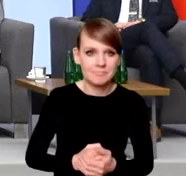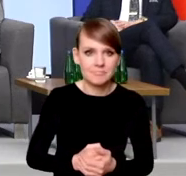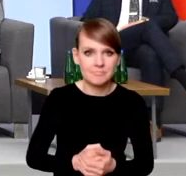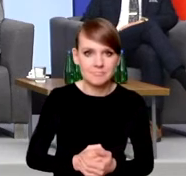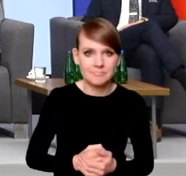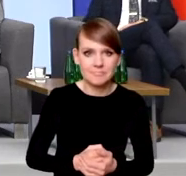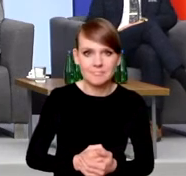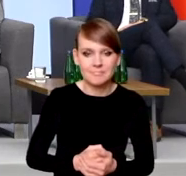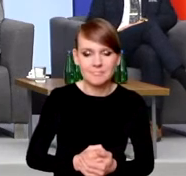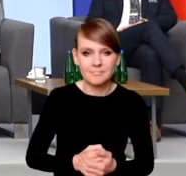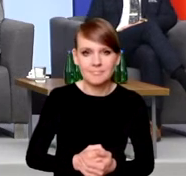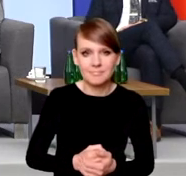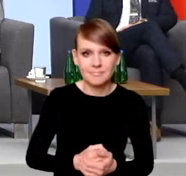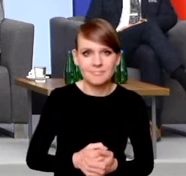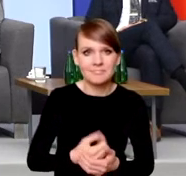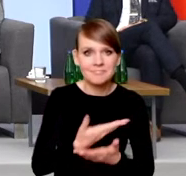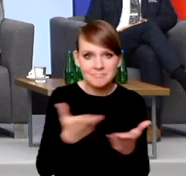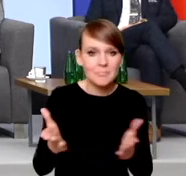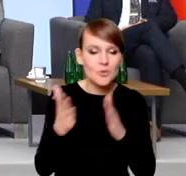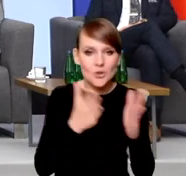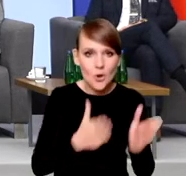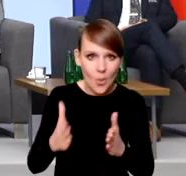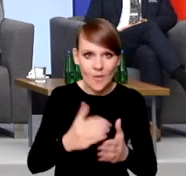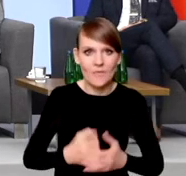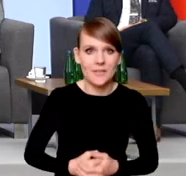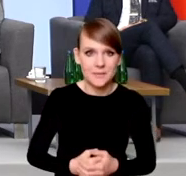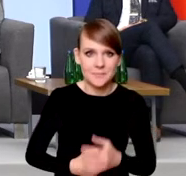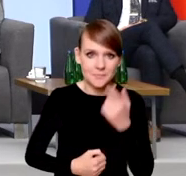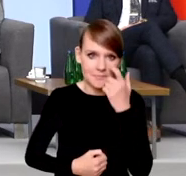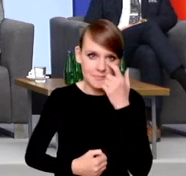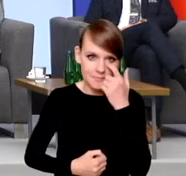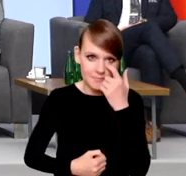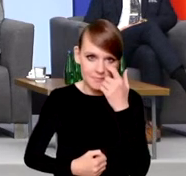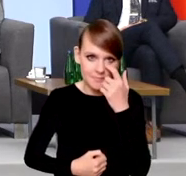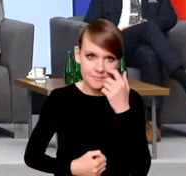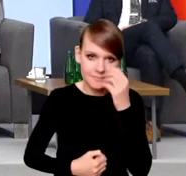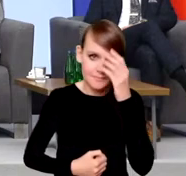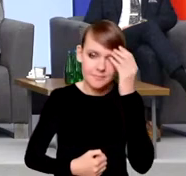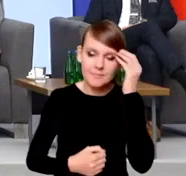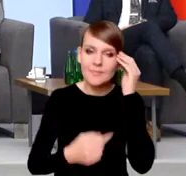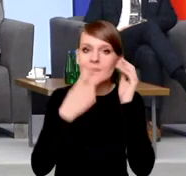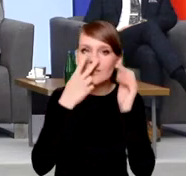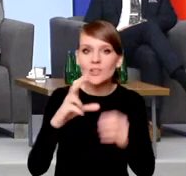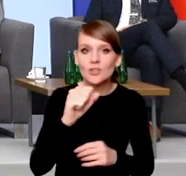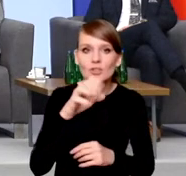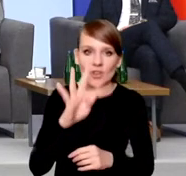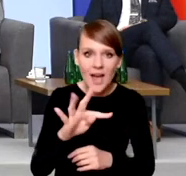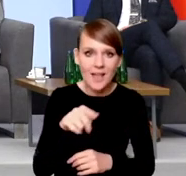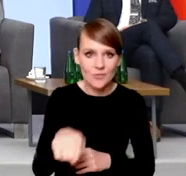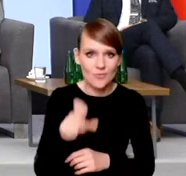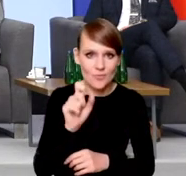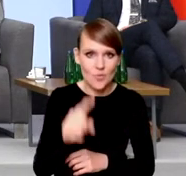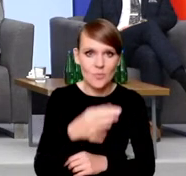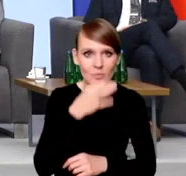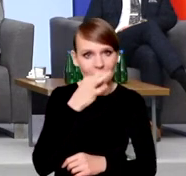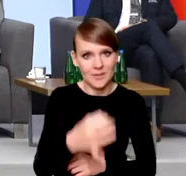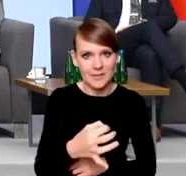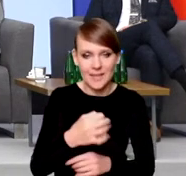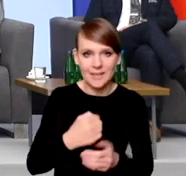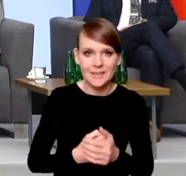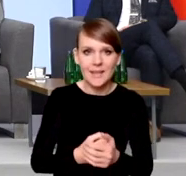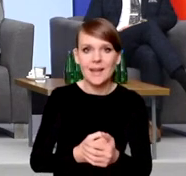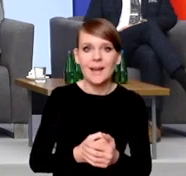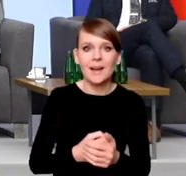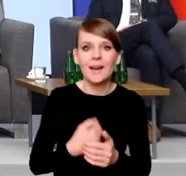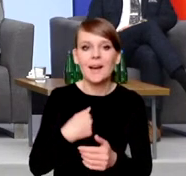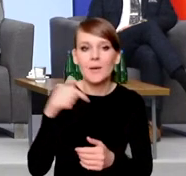abyście Państwo mogli się właśnie przygotować. Widzę też, że jest pytanie zadane na czacie. Ja już tylko jeden moment muszę ten czat,